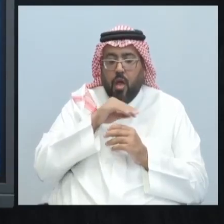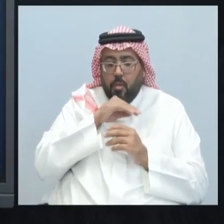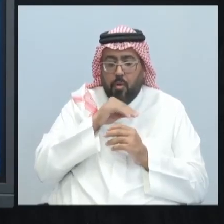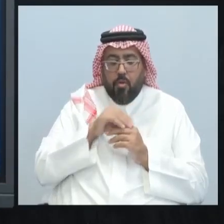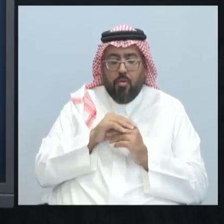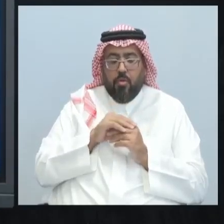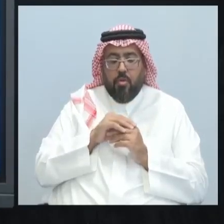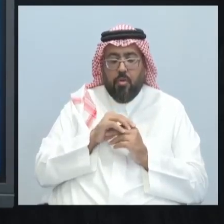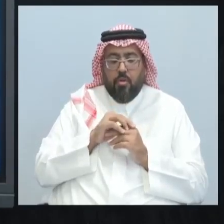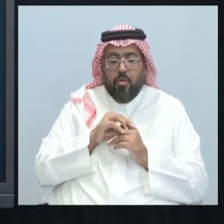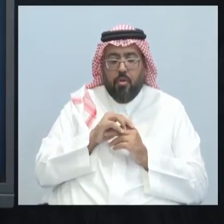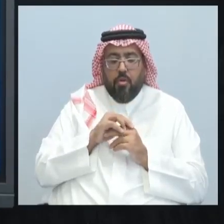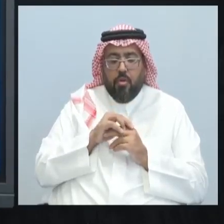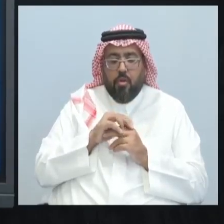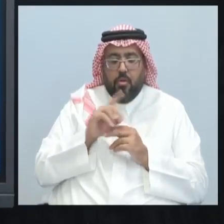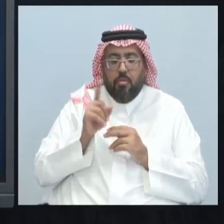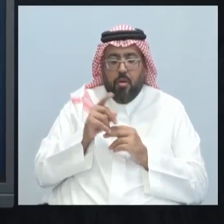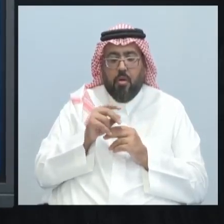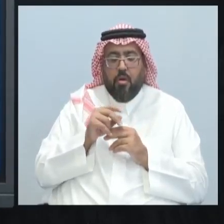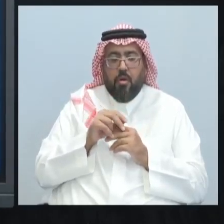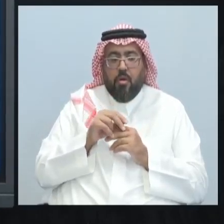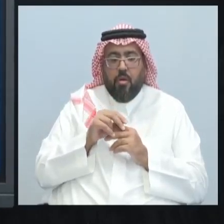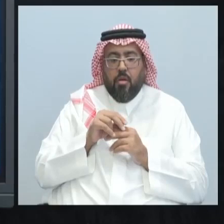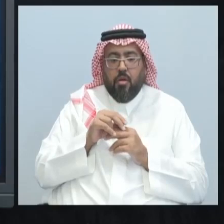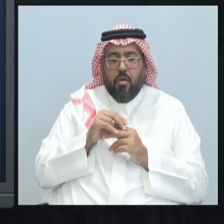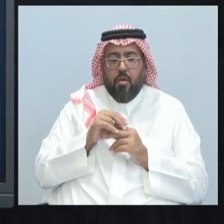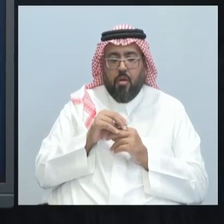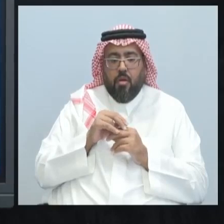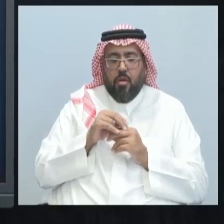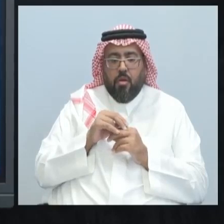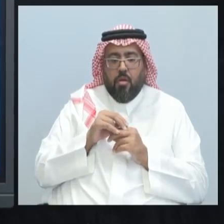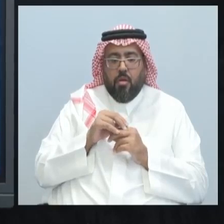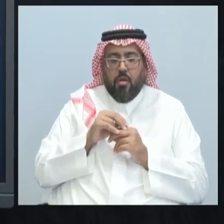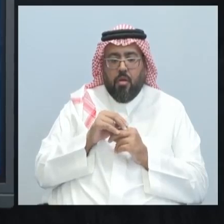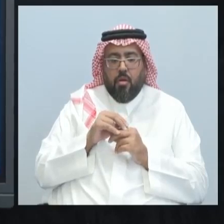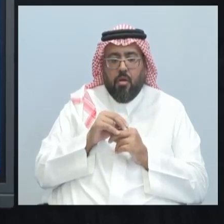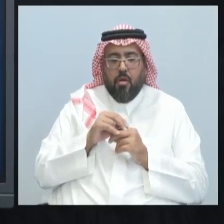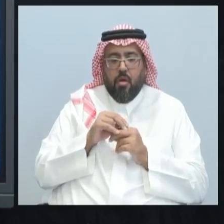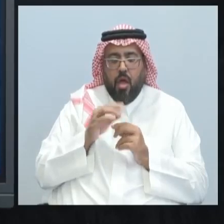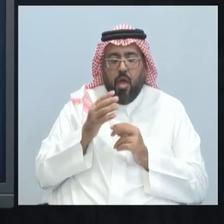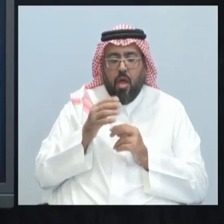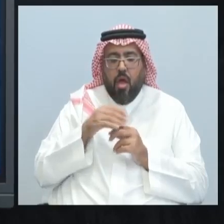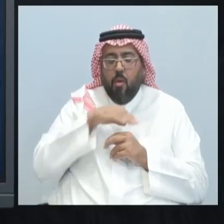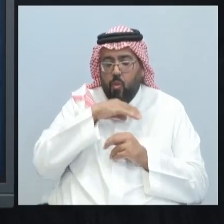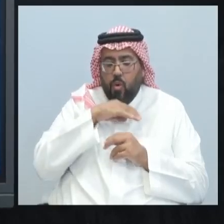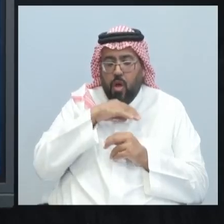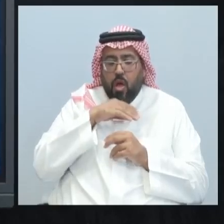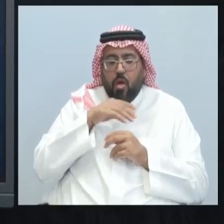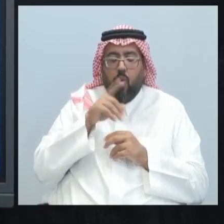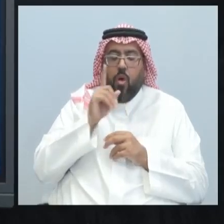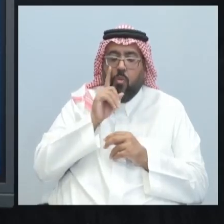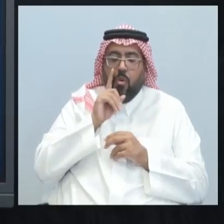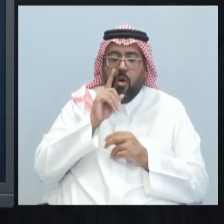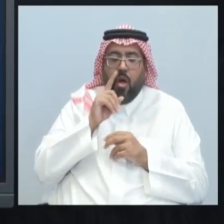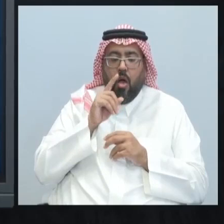الاب وتكون باره ب ابيها وامها ويكون